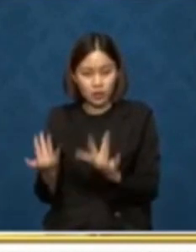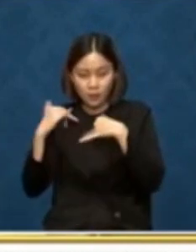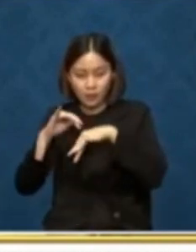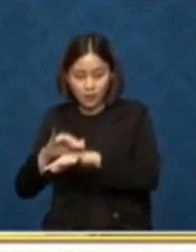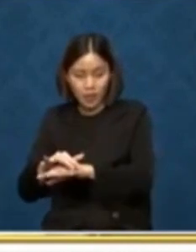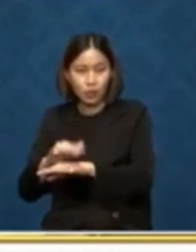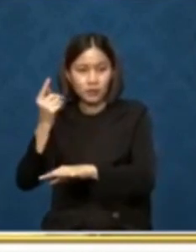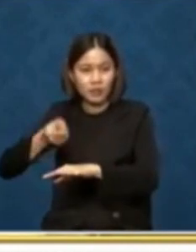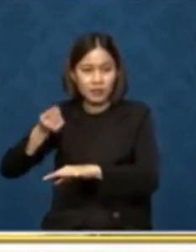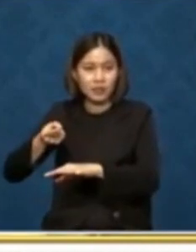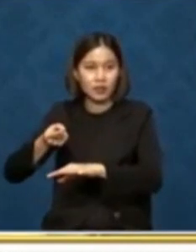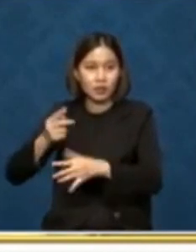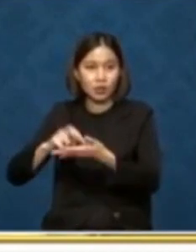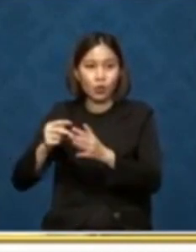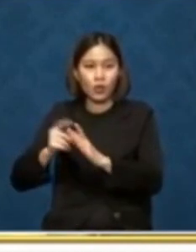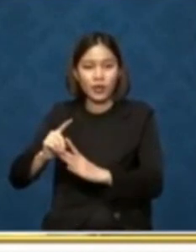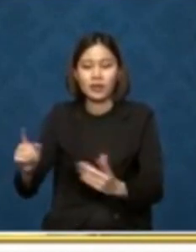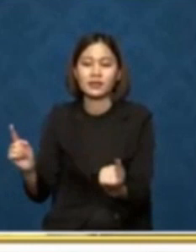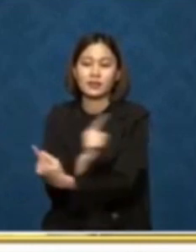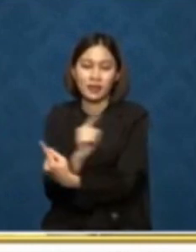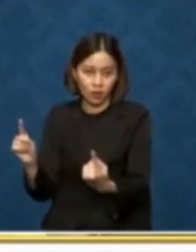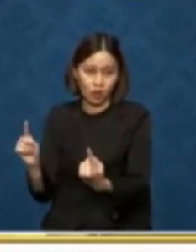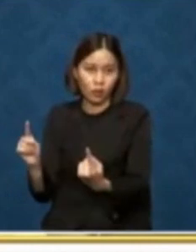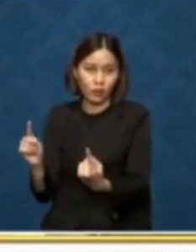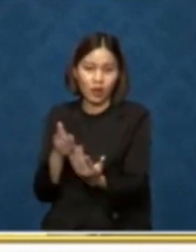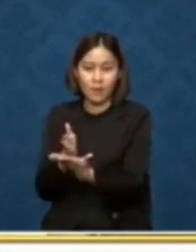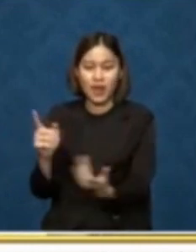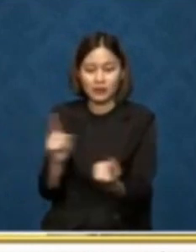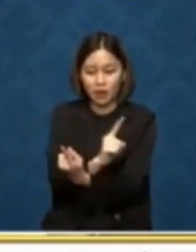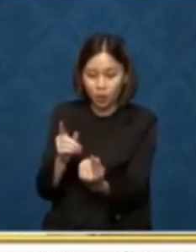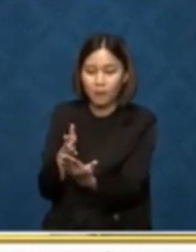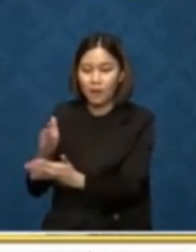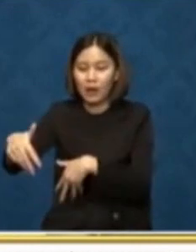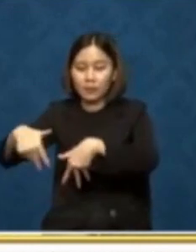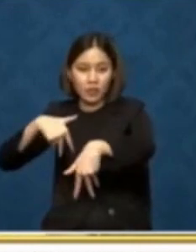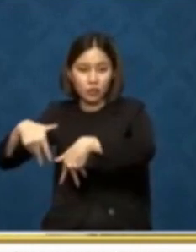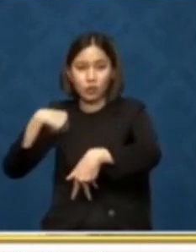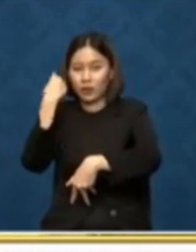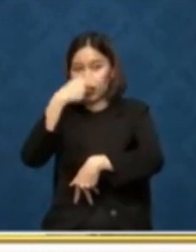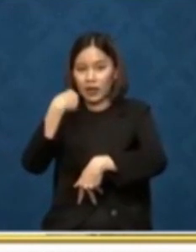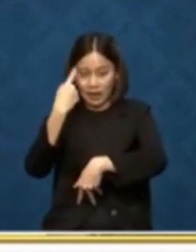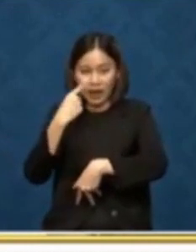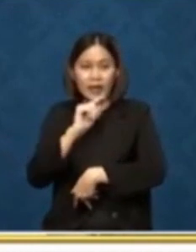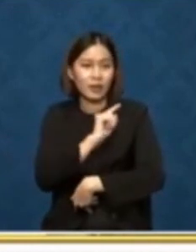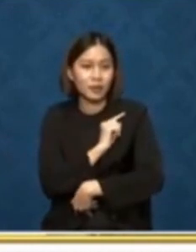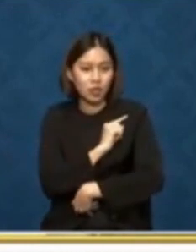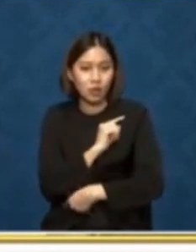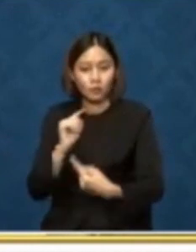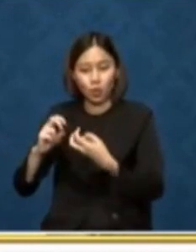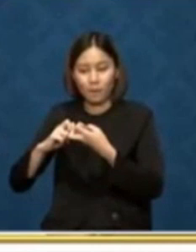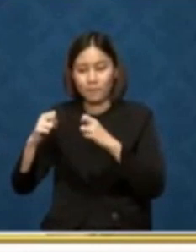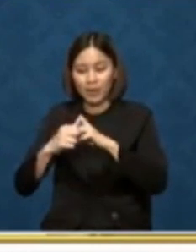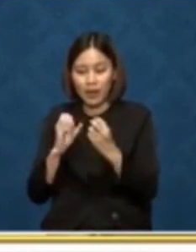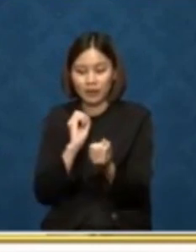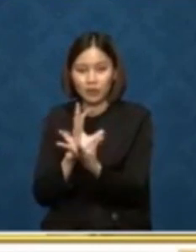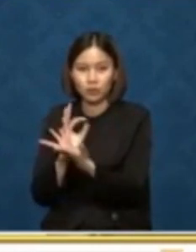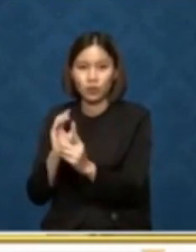ควรจะเข้าไปมีส่วนร่วมอย่างยิ่งก็คือภาคประชาสังคมภาคประชาชนแล้วก็ผู้ที่มีส่วนได้เสีย